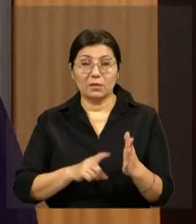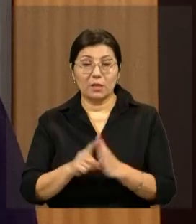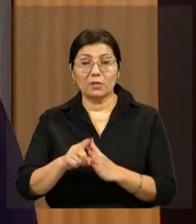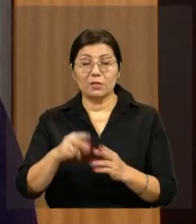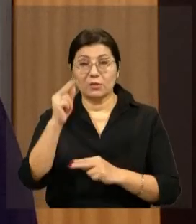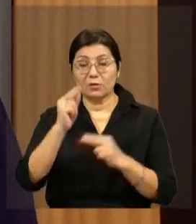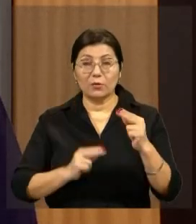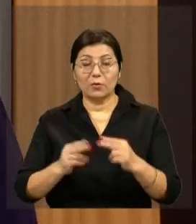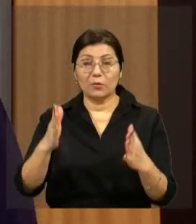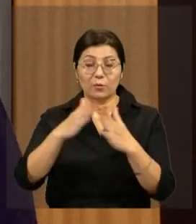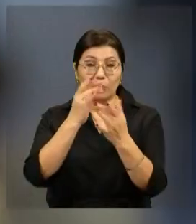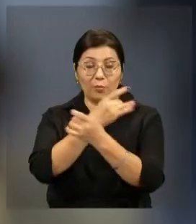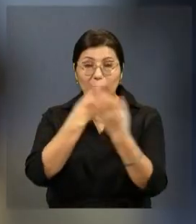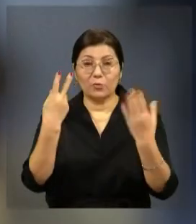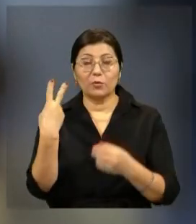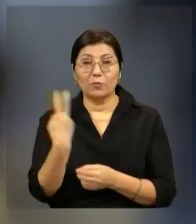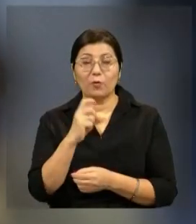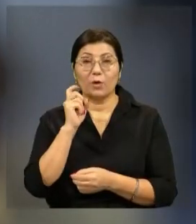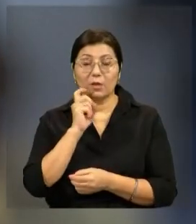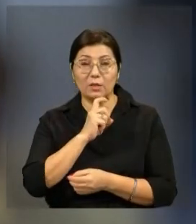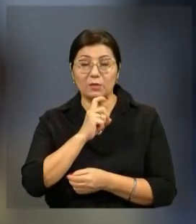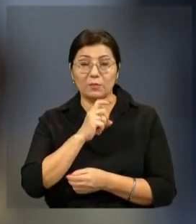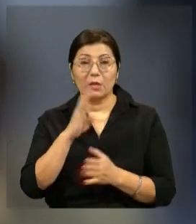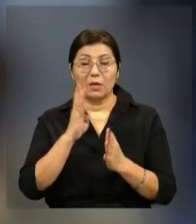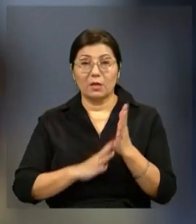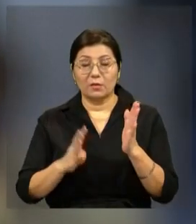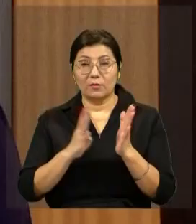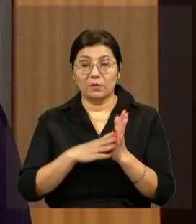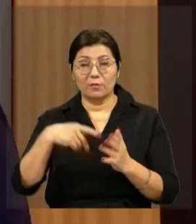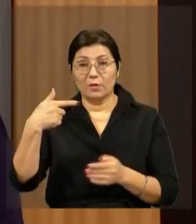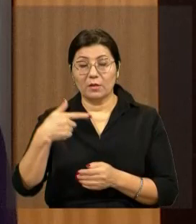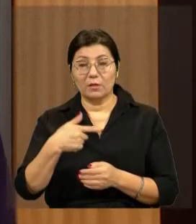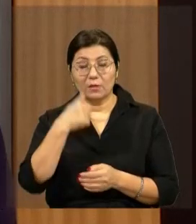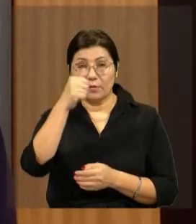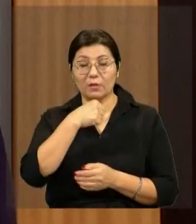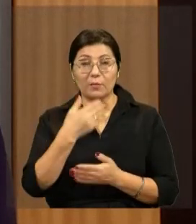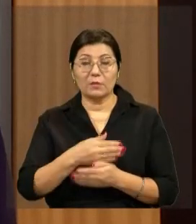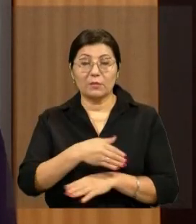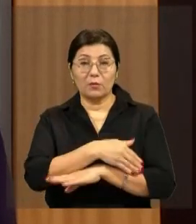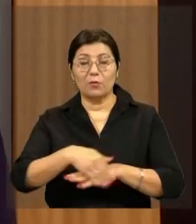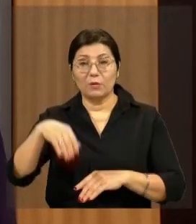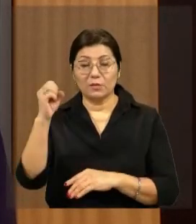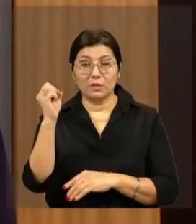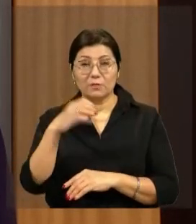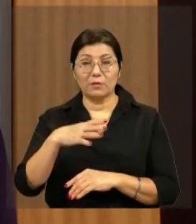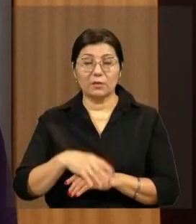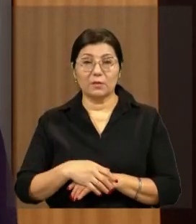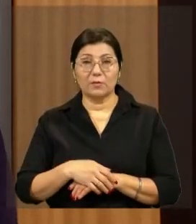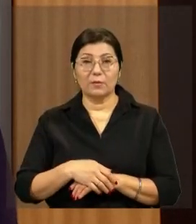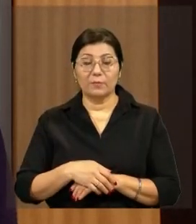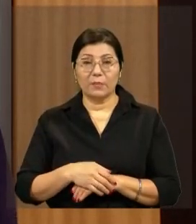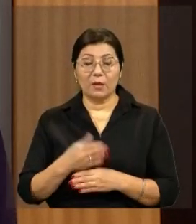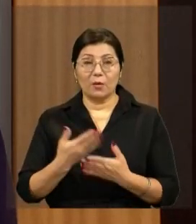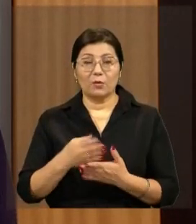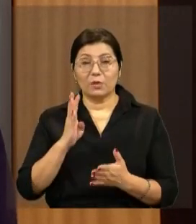культуры двухэтажную. Построил в 99-м году. Потом улицы заасфальтировал. Уже